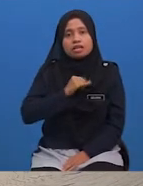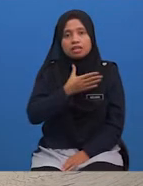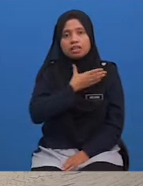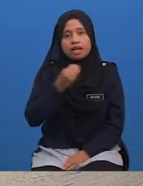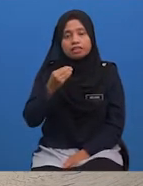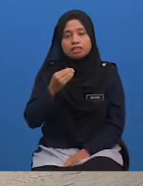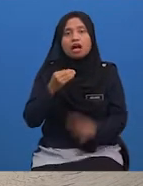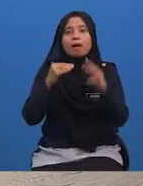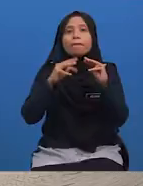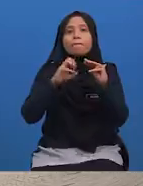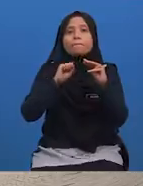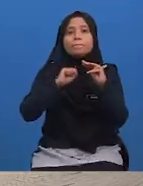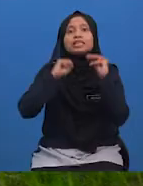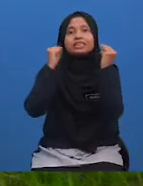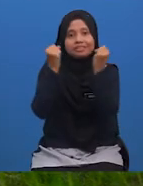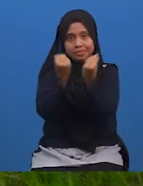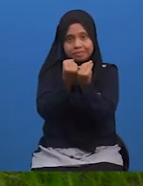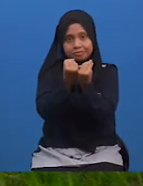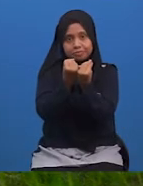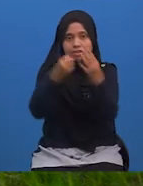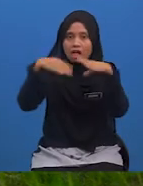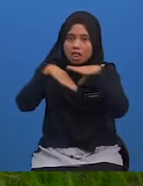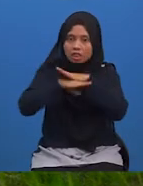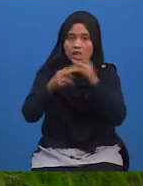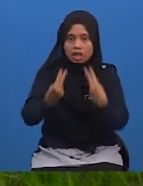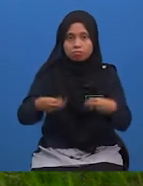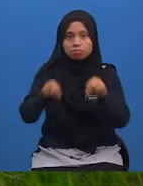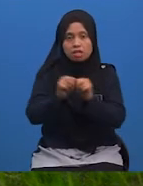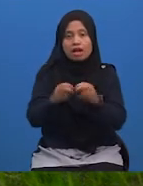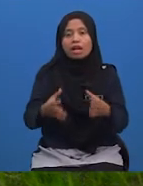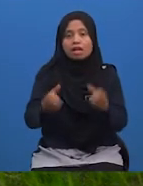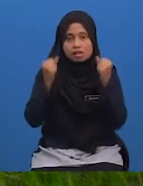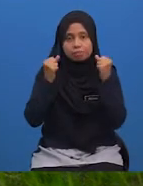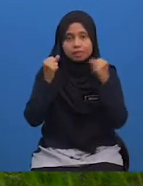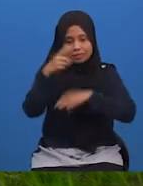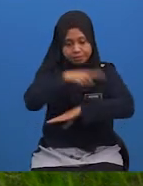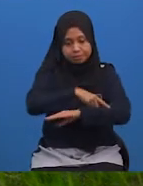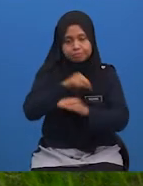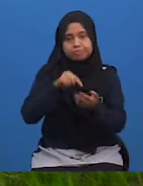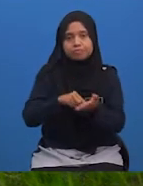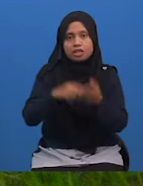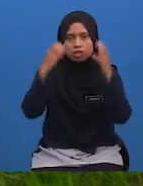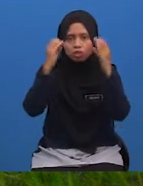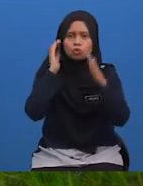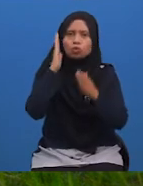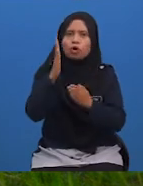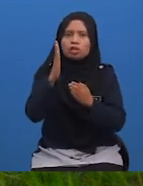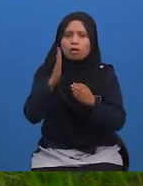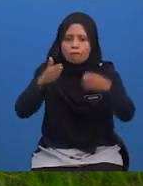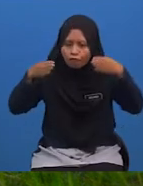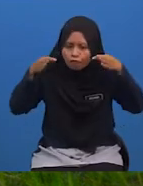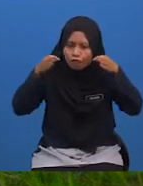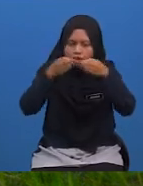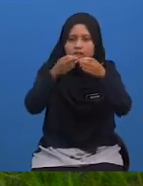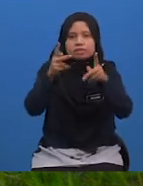dan masyarakat. Di dalam nilai keberanian pada hari ini, cikgu akan fokus